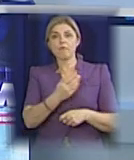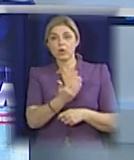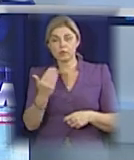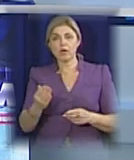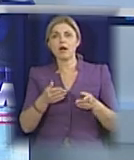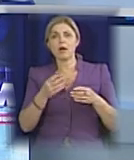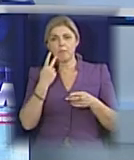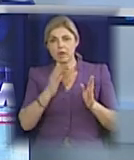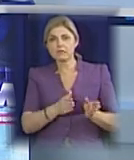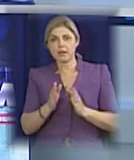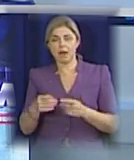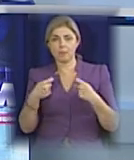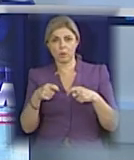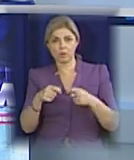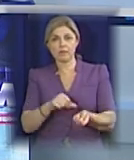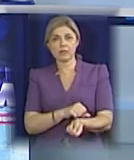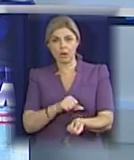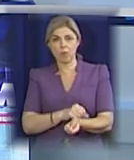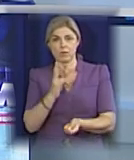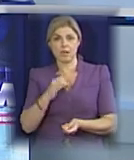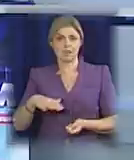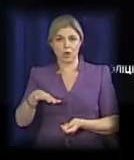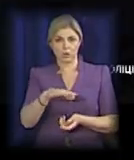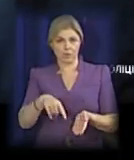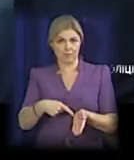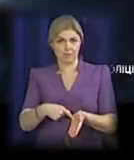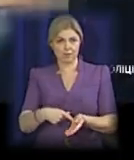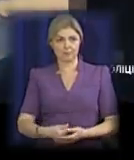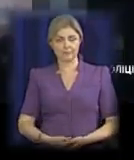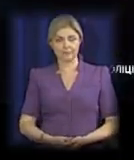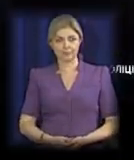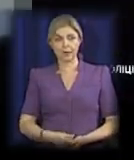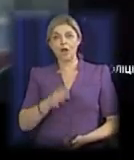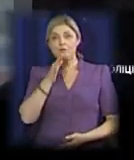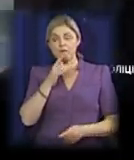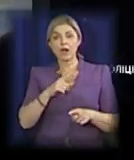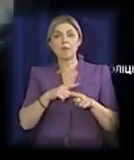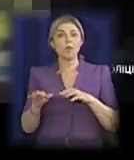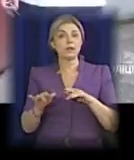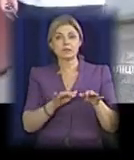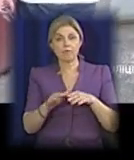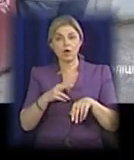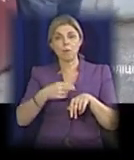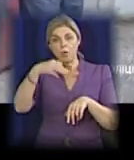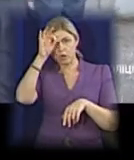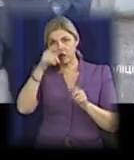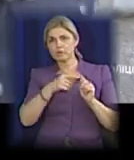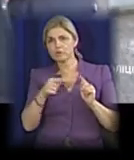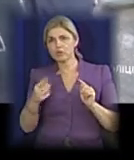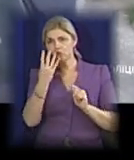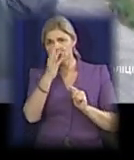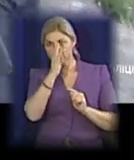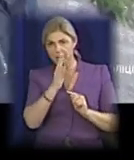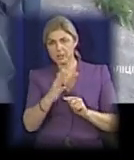речовини наркозалежним на території міста. В ході оперативних заходів поліцейські протягом 4 місяців